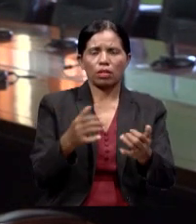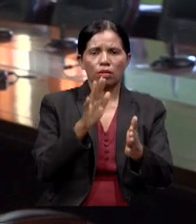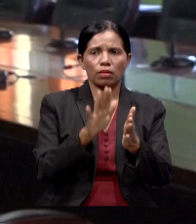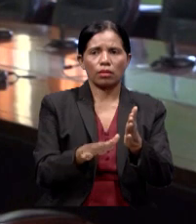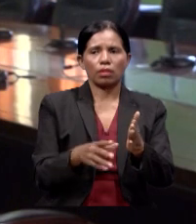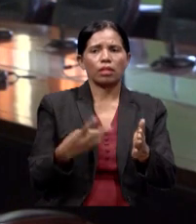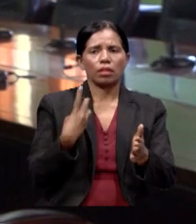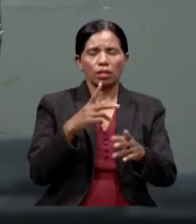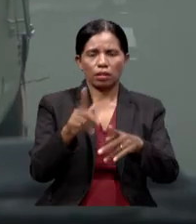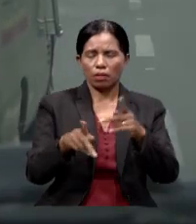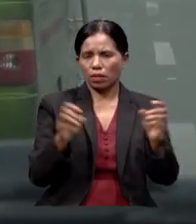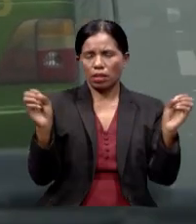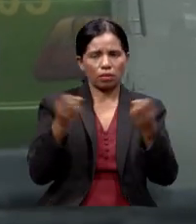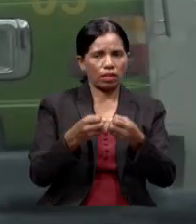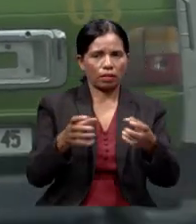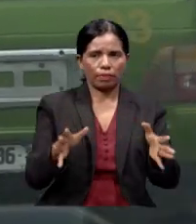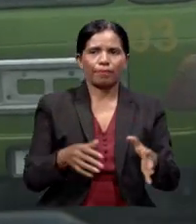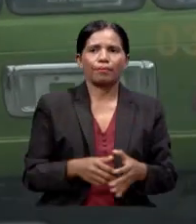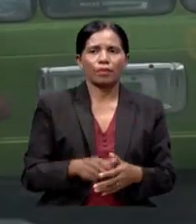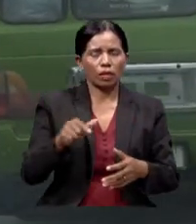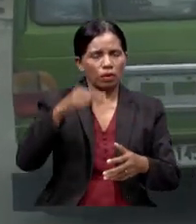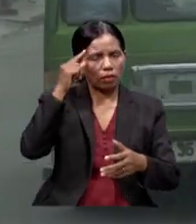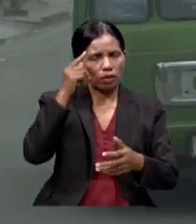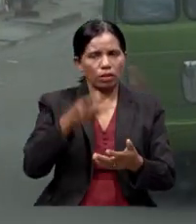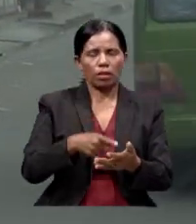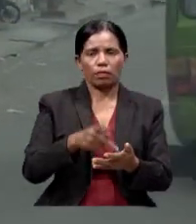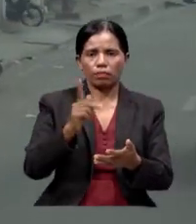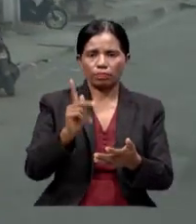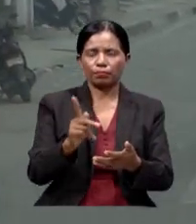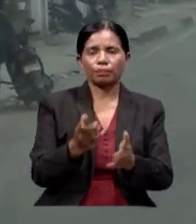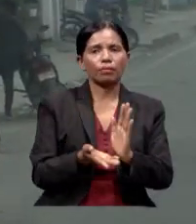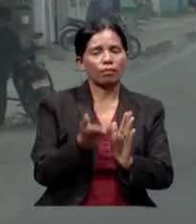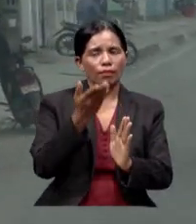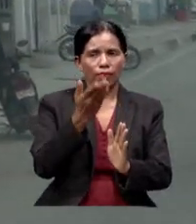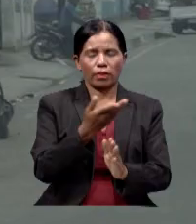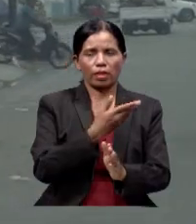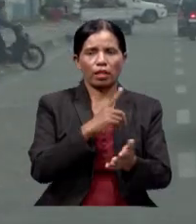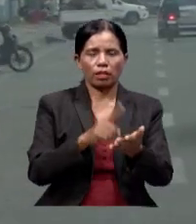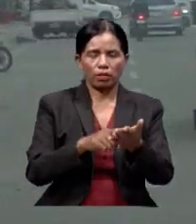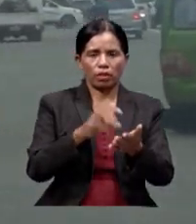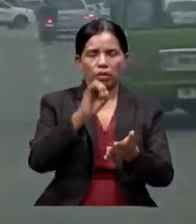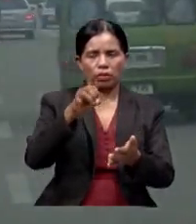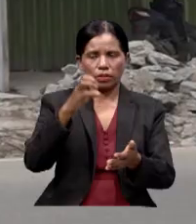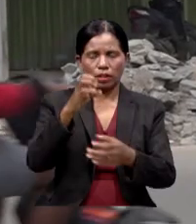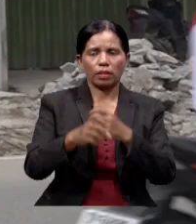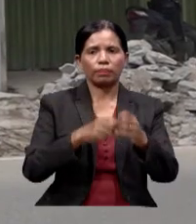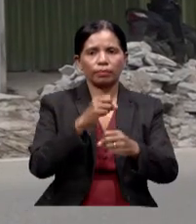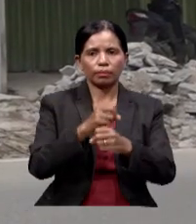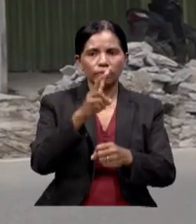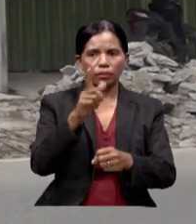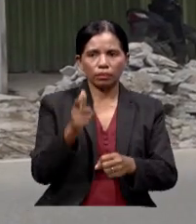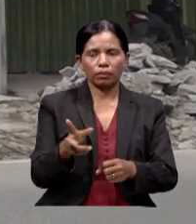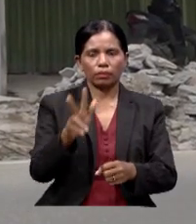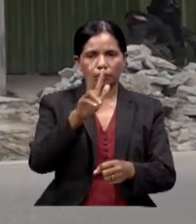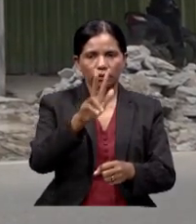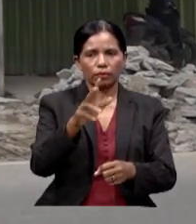nih tini komersan temus laku ilako nih governo hasa etasa imposto selektivo li husi debate orsamento zeral estado tina rihuruar wanulu